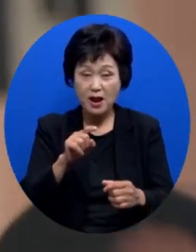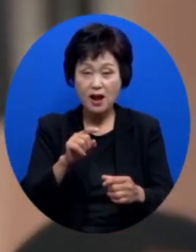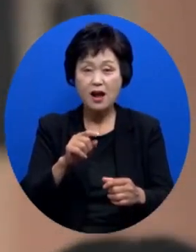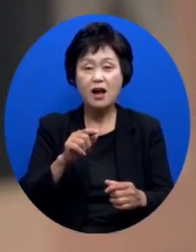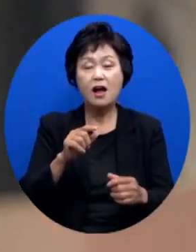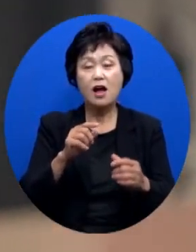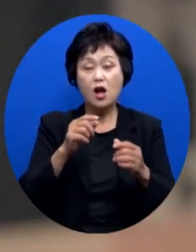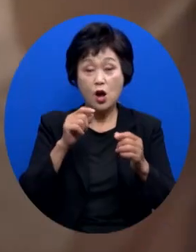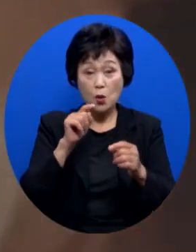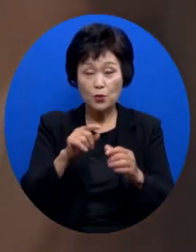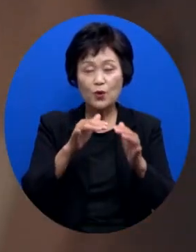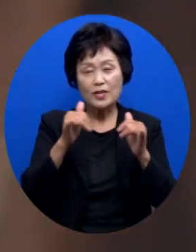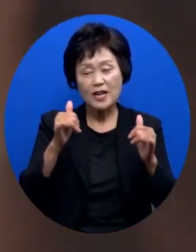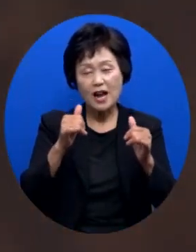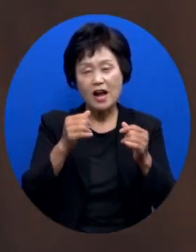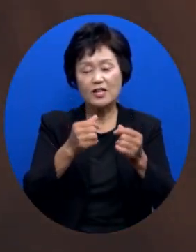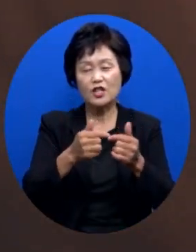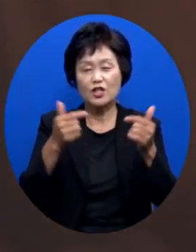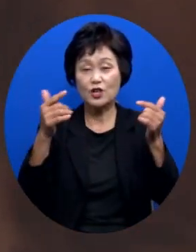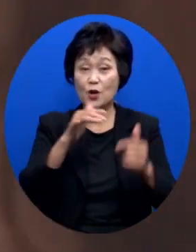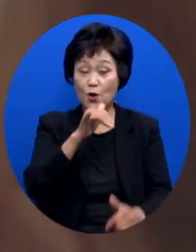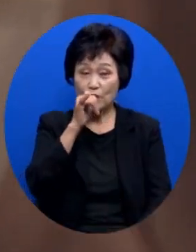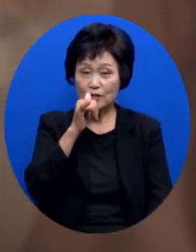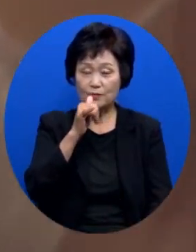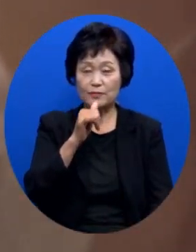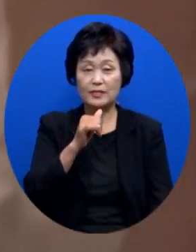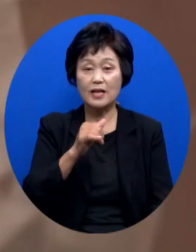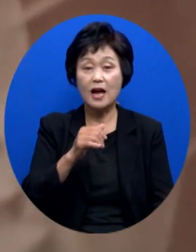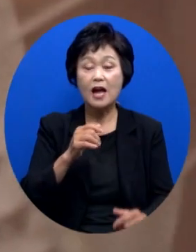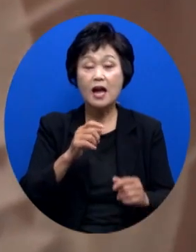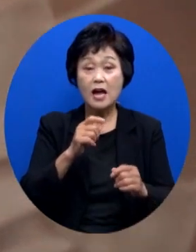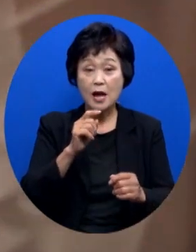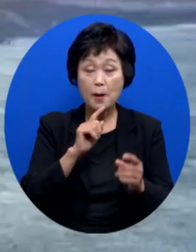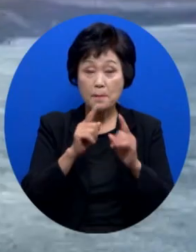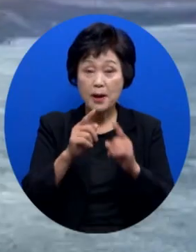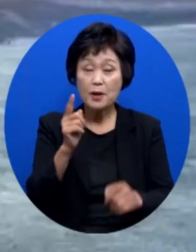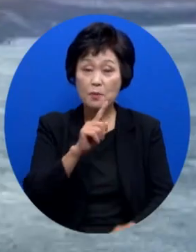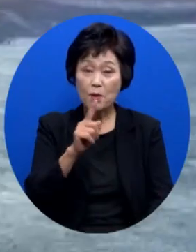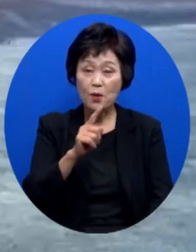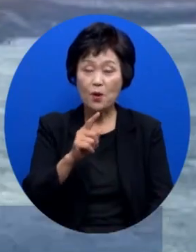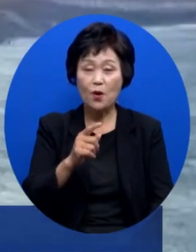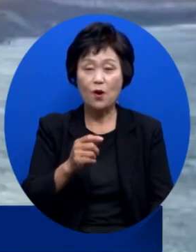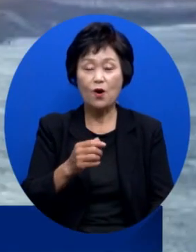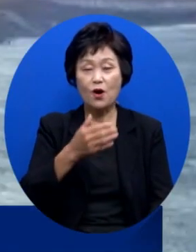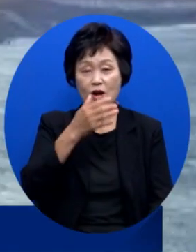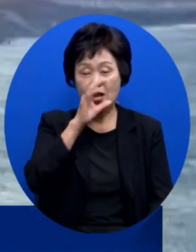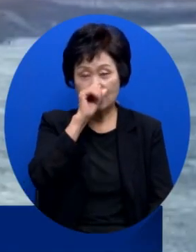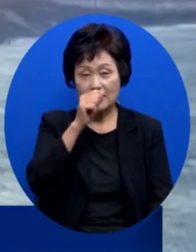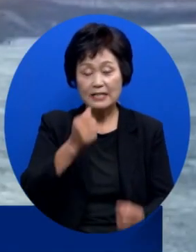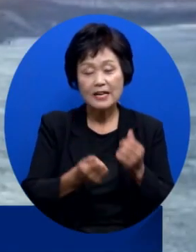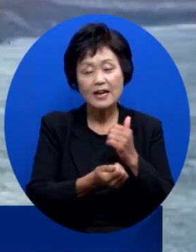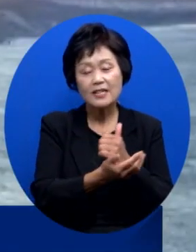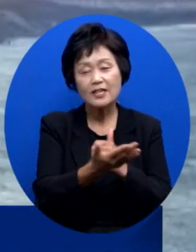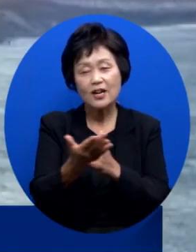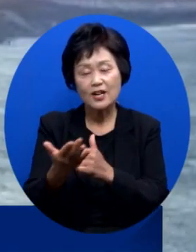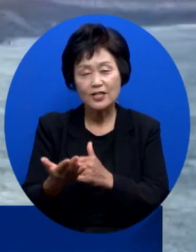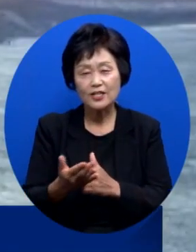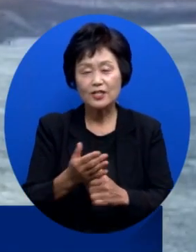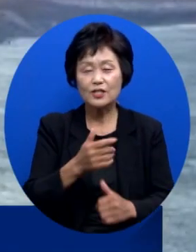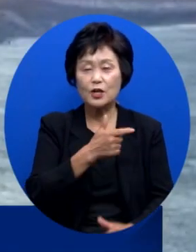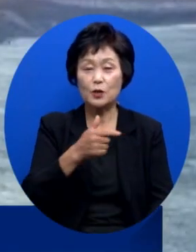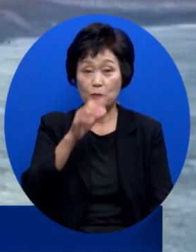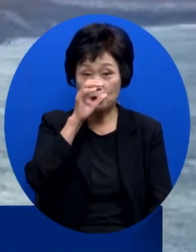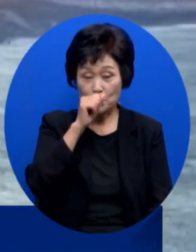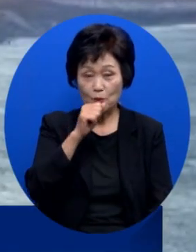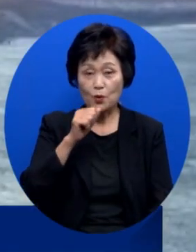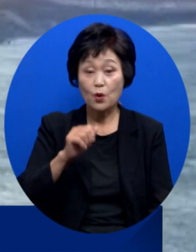진심이 선한 영향력을 끼칠 수 있어 감사하다고 고백합니다. 이제 이런 것들이 있다면 우리만 가지고 있는 것이